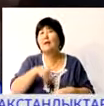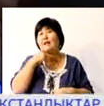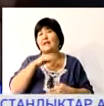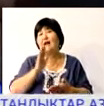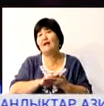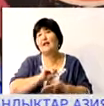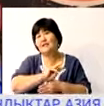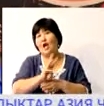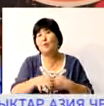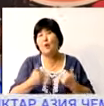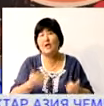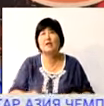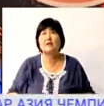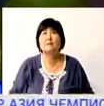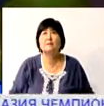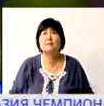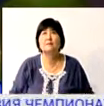бөленді.